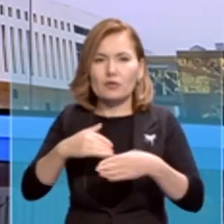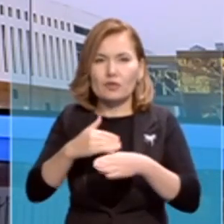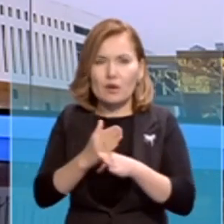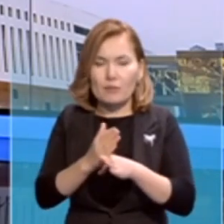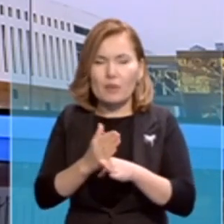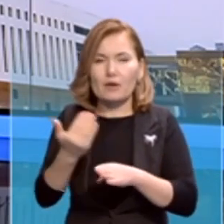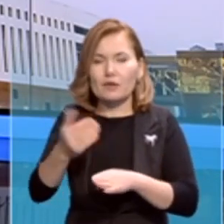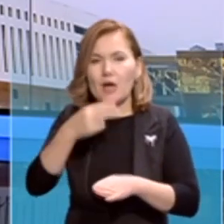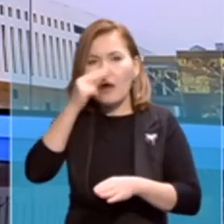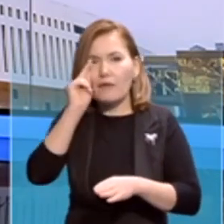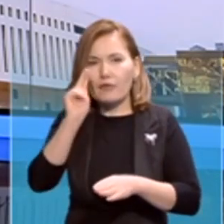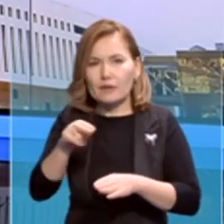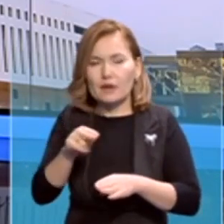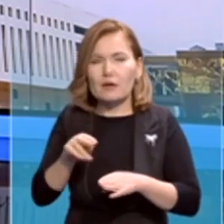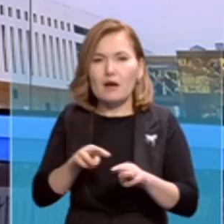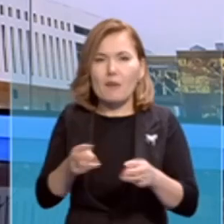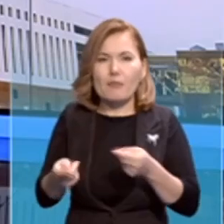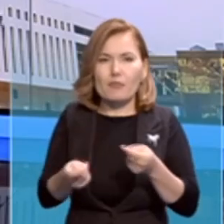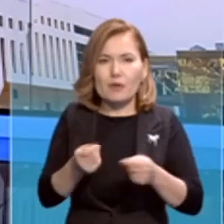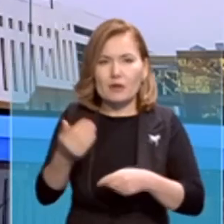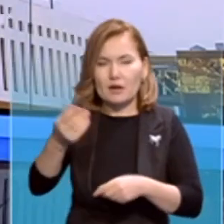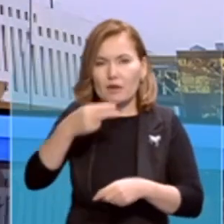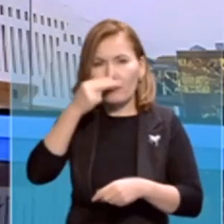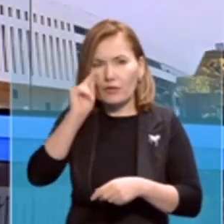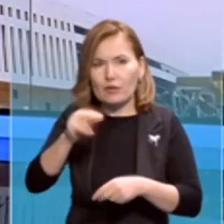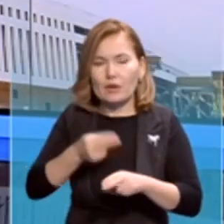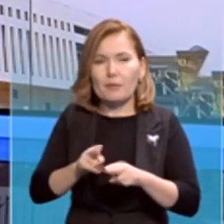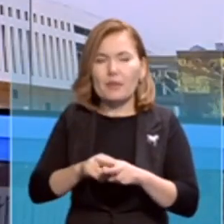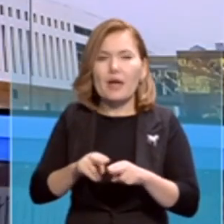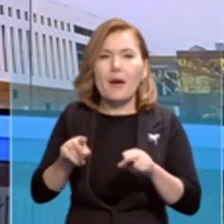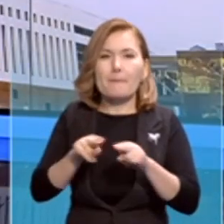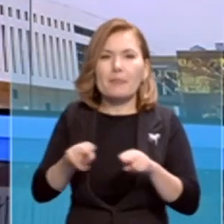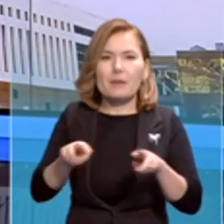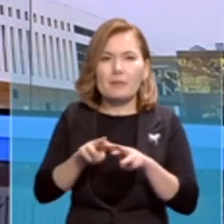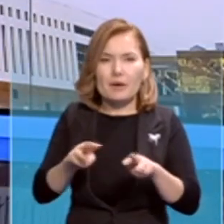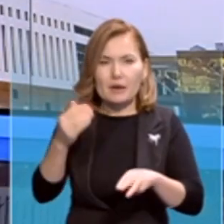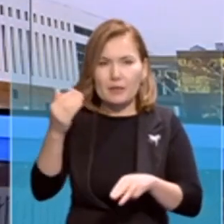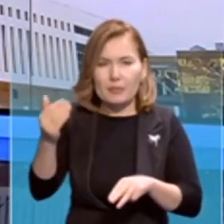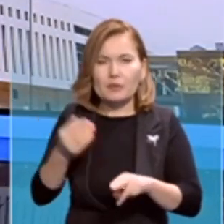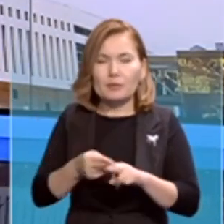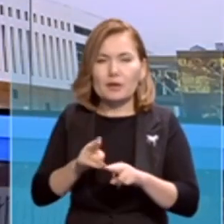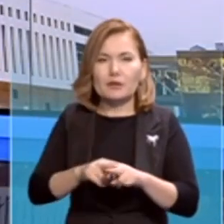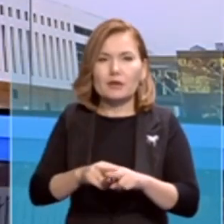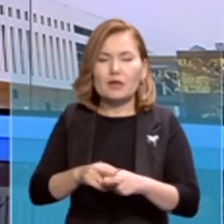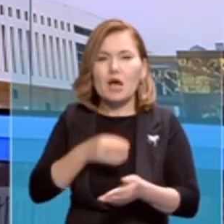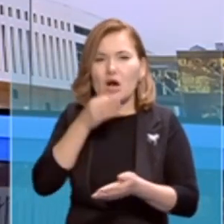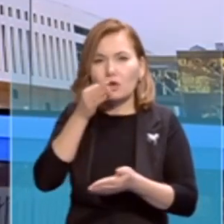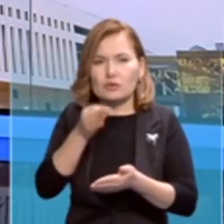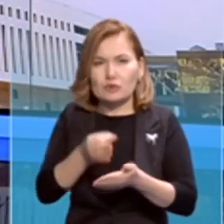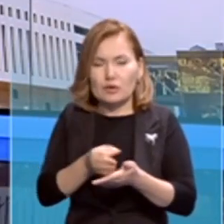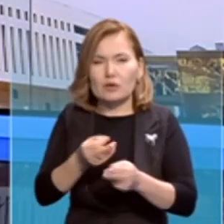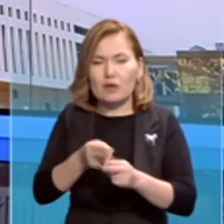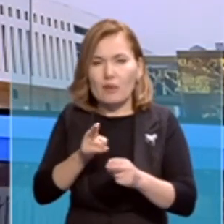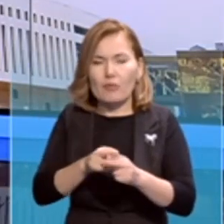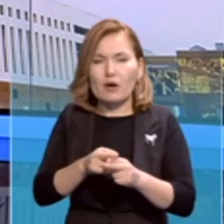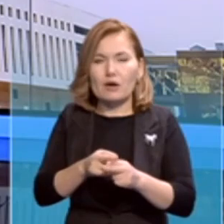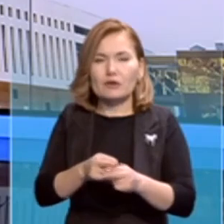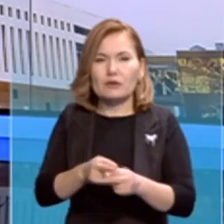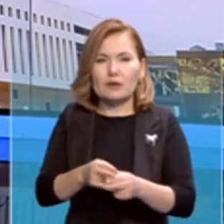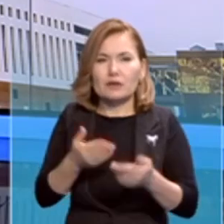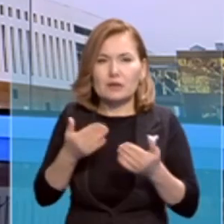кезінде орындамаған атқарушы билікті кінәлады. Әрі жиында премьер-министр Әлихан Смайыловқа күтпеген жерден ашық сұрақ қойып